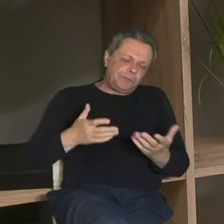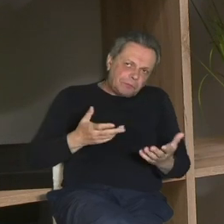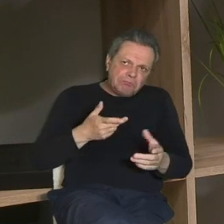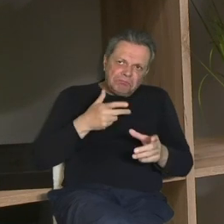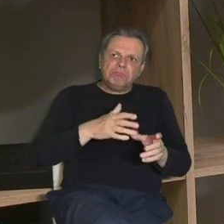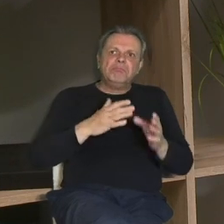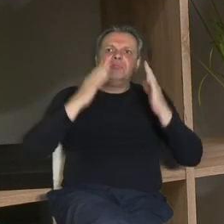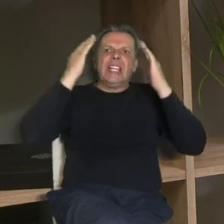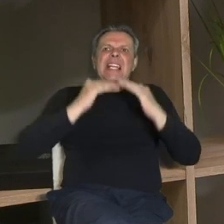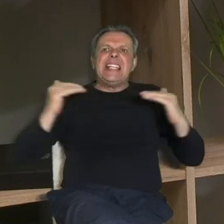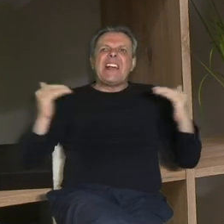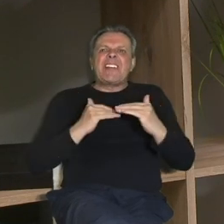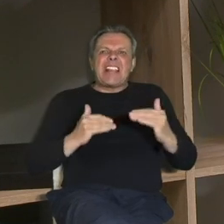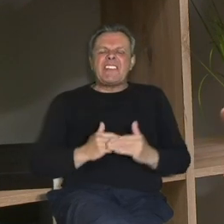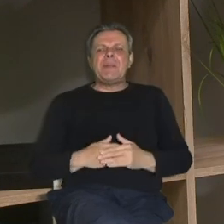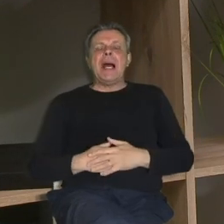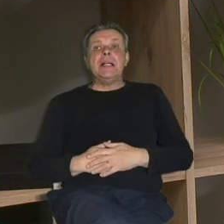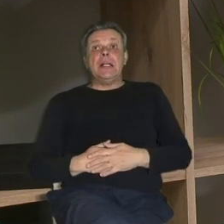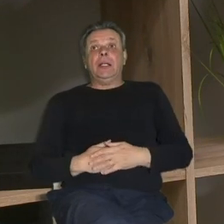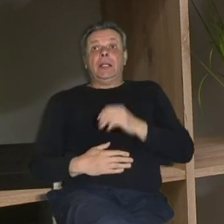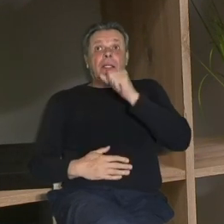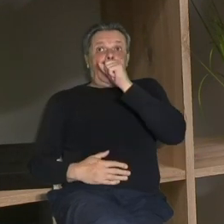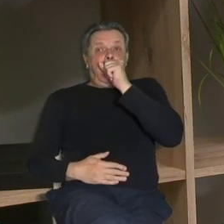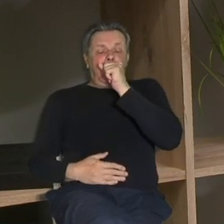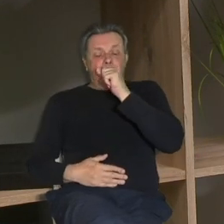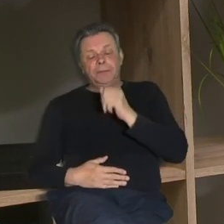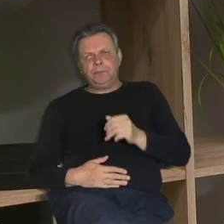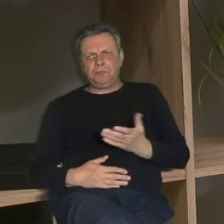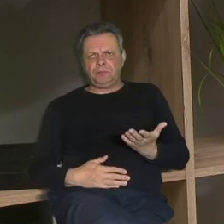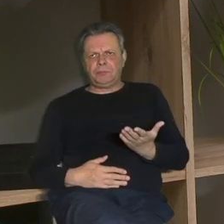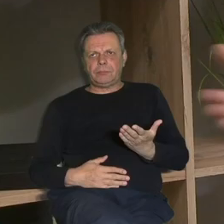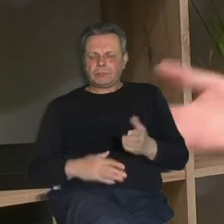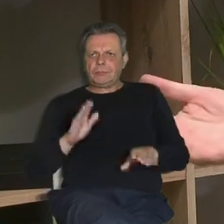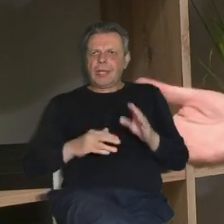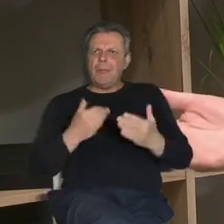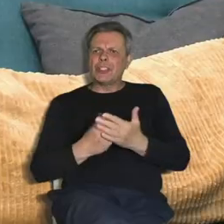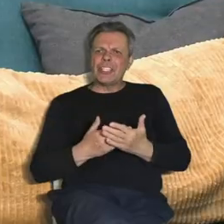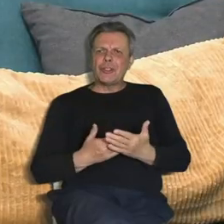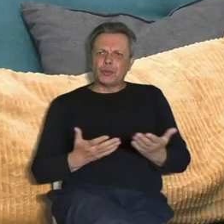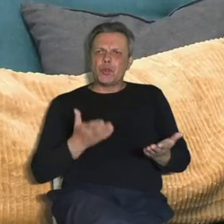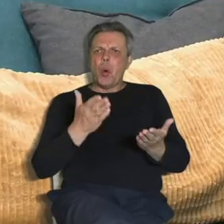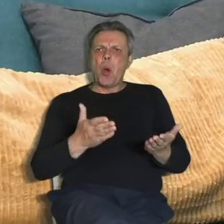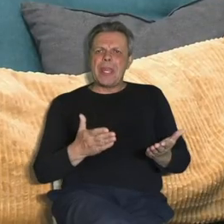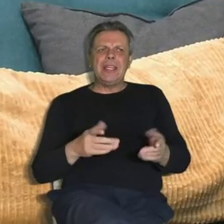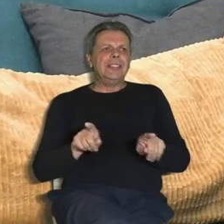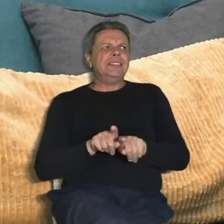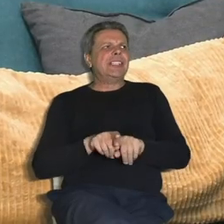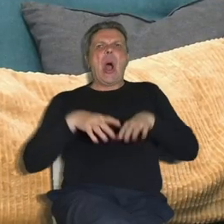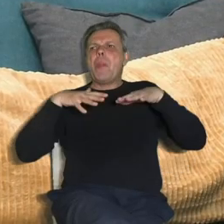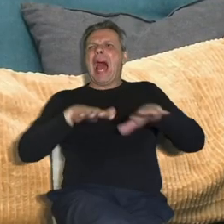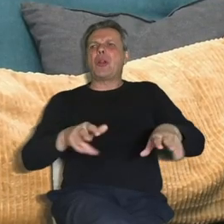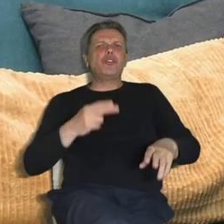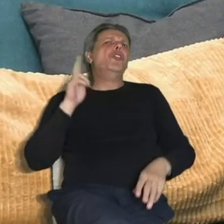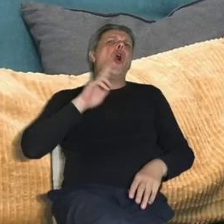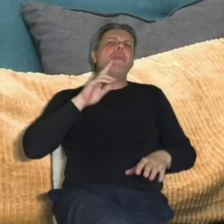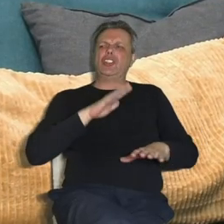ono logično mi bilo da preko možda to dođe. Zato što su Franjevci narodski. Pa moguće, ali sam imao prijatelje koji su... Vi ste društveni osoba da, i naravno,